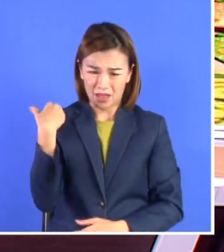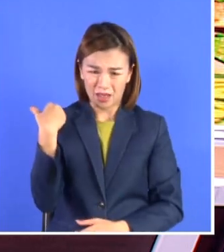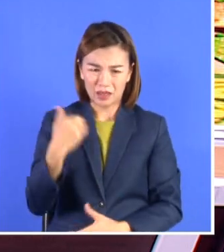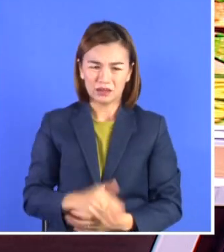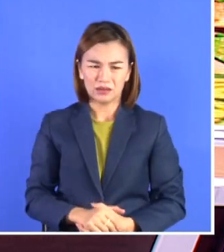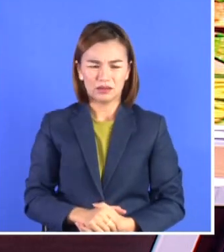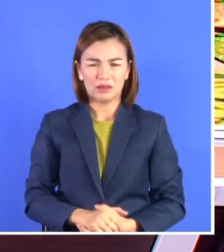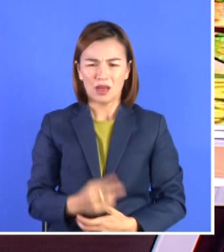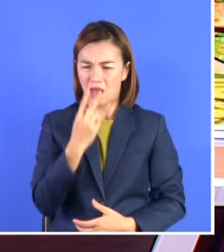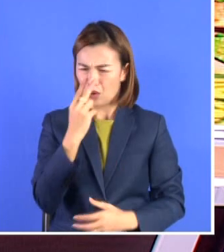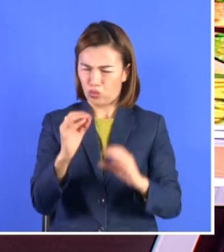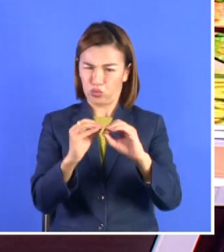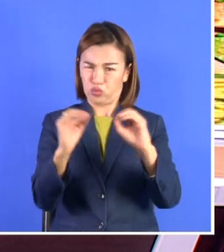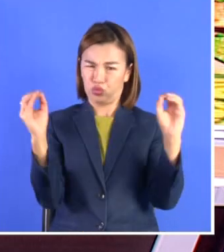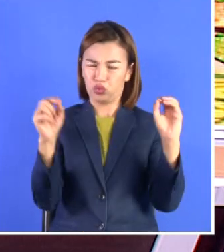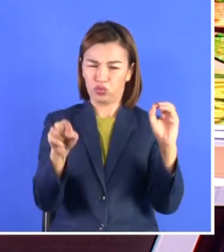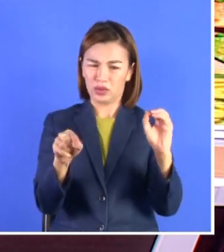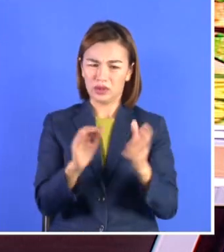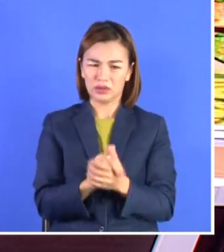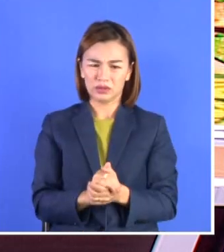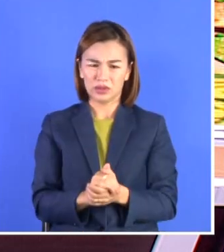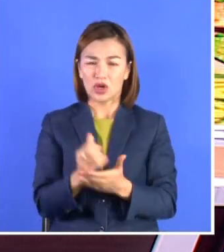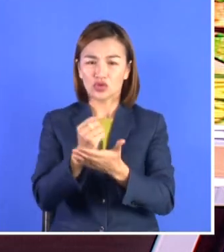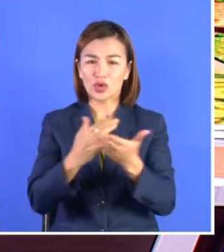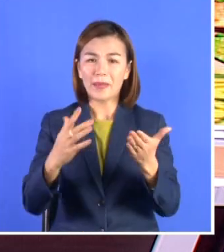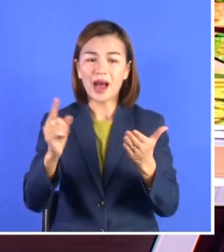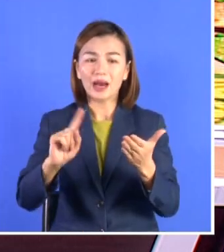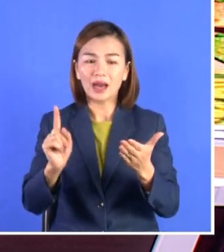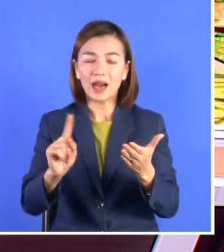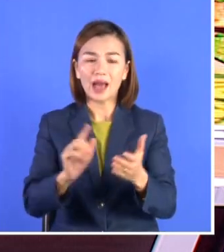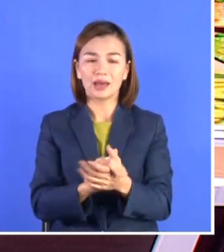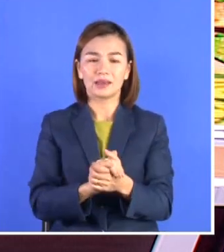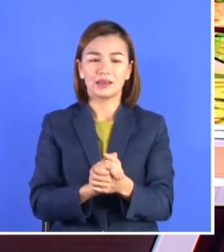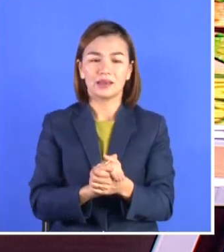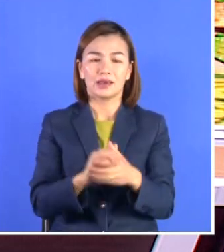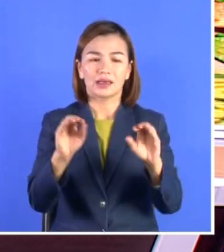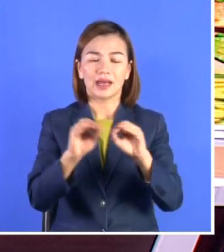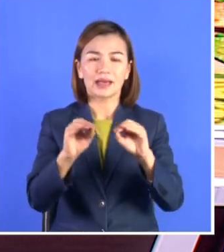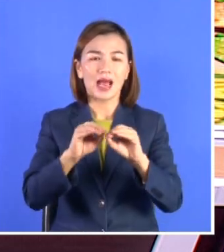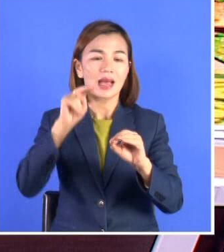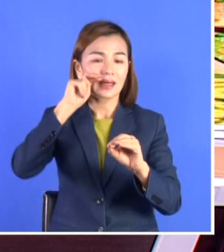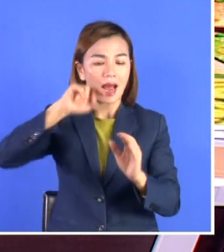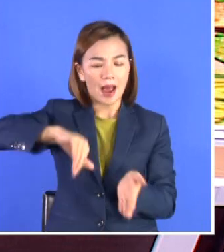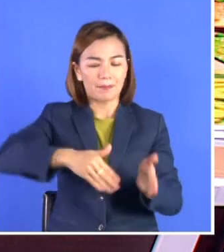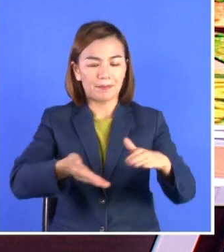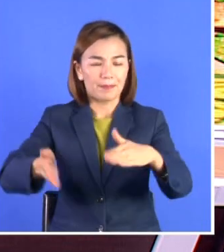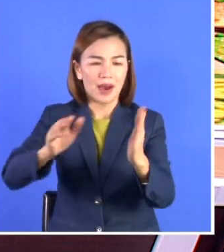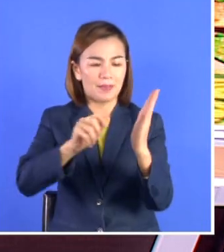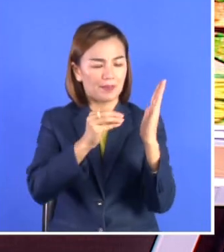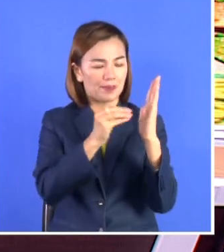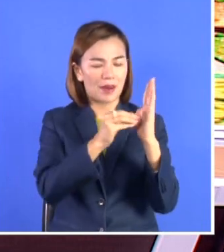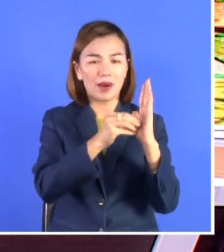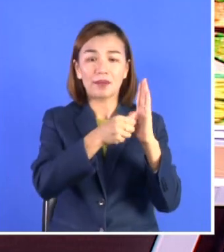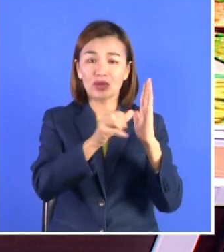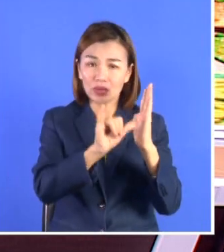มันไม่เคยเจอเลยนะรังสิตปทุมธานีส่วนใหญ่ก็จะเป็นแบบจังหวัดที่ติดกับแม่น้ำใหญ่ๆอะไรแบบนั้นอันนั้นเป็นไ